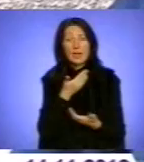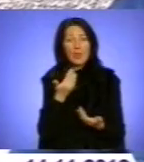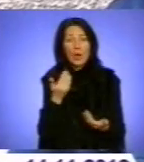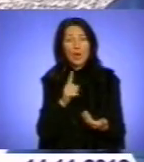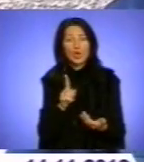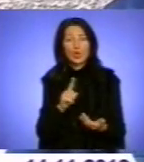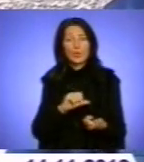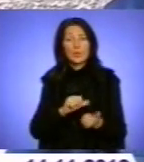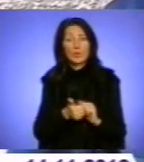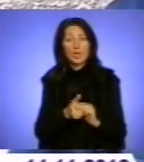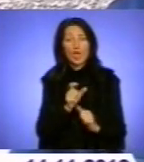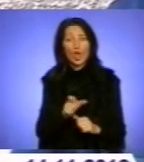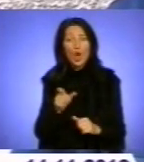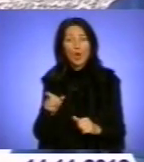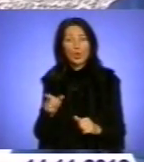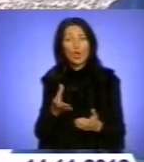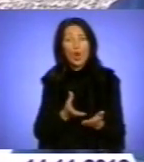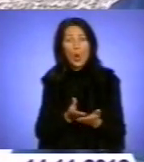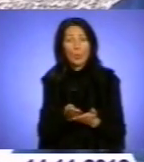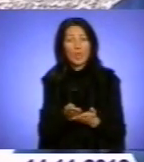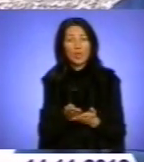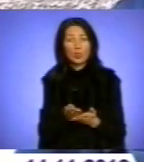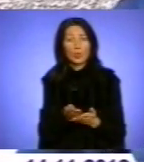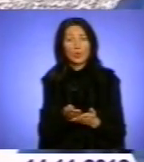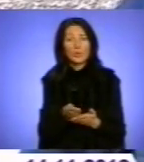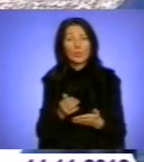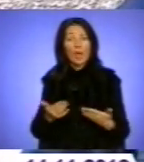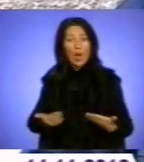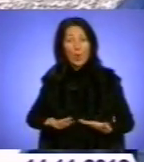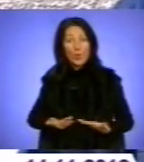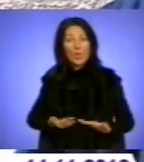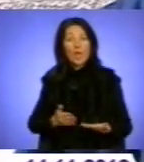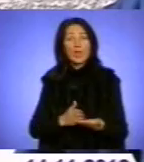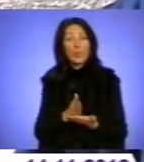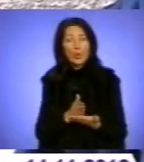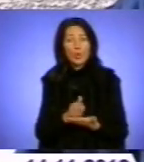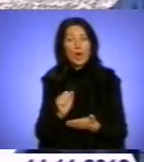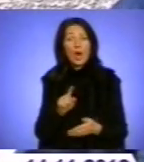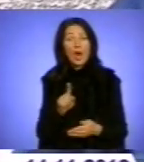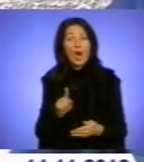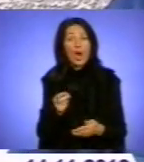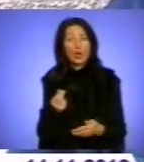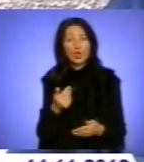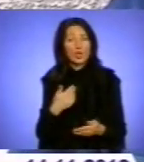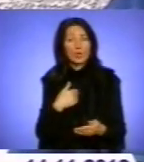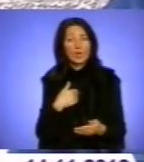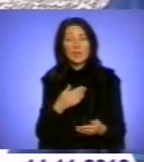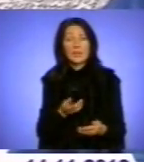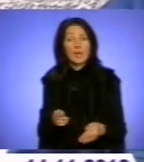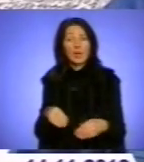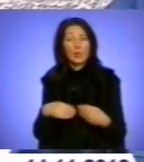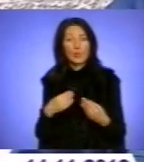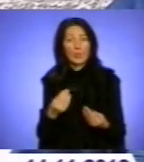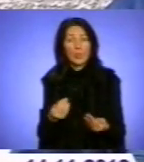щоб замінити. Люди оплачують комунальні послуги, а грошей до нас не доходить.